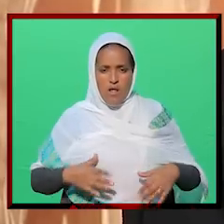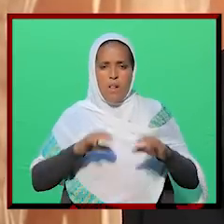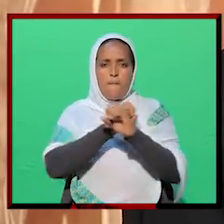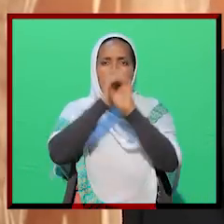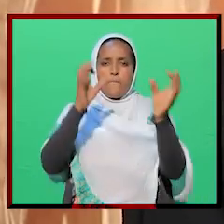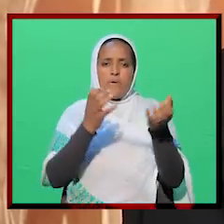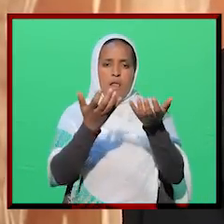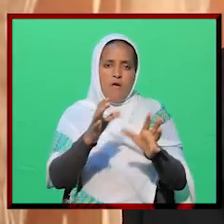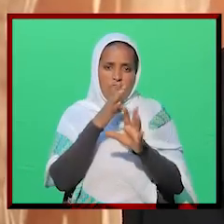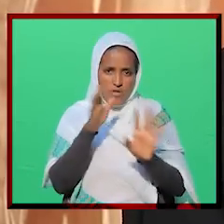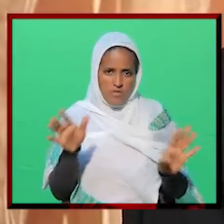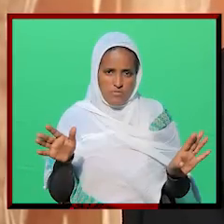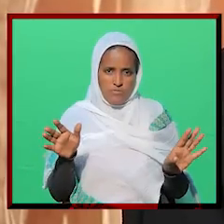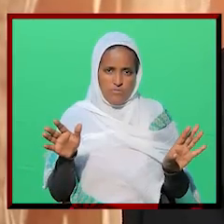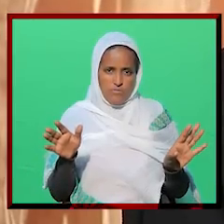ነው የሚሻ።